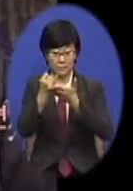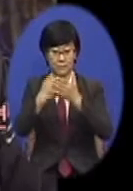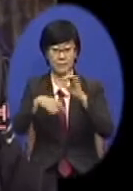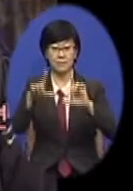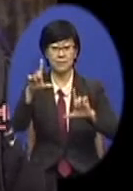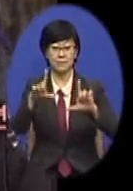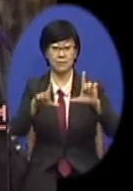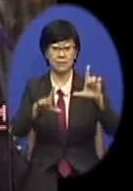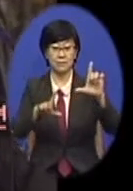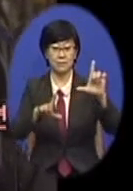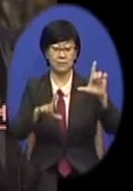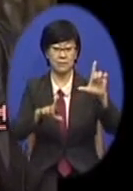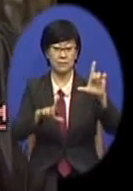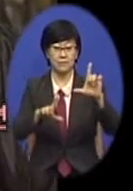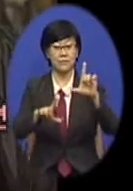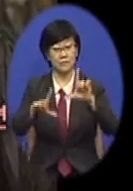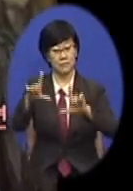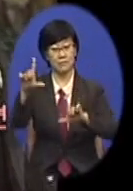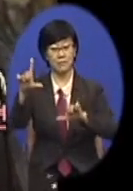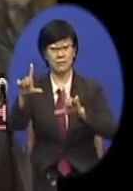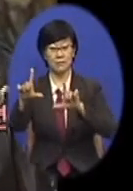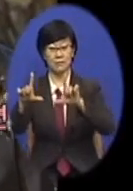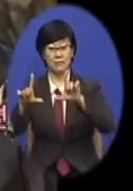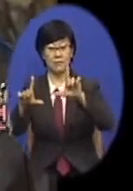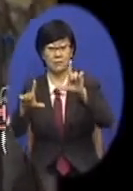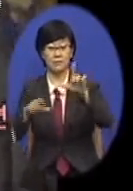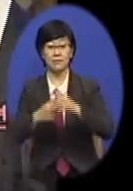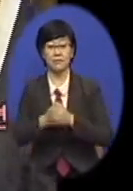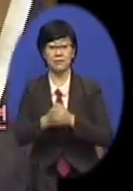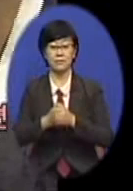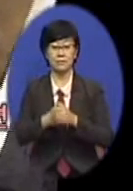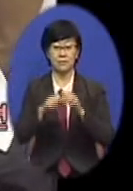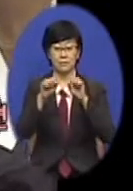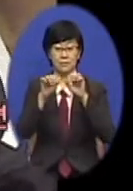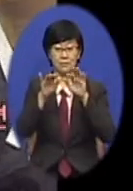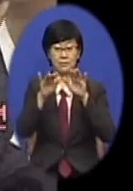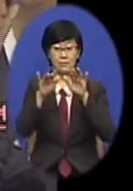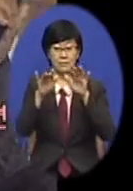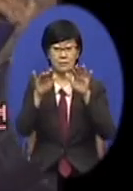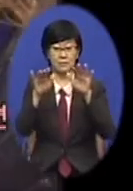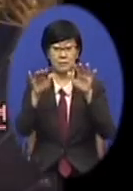어머님의 그 모습, 그 모습이